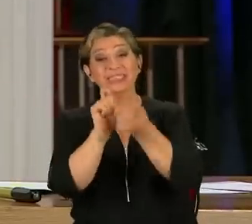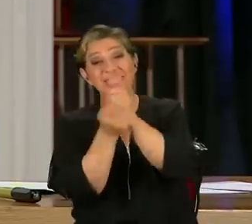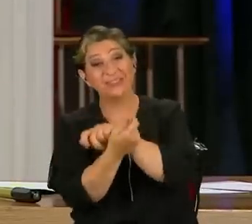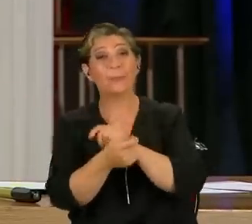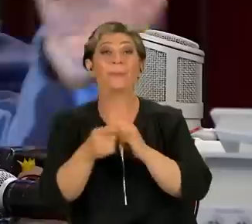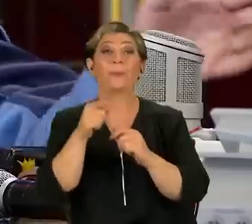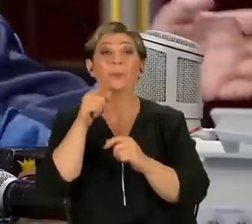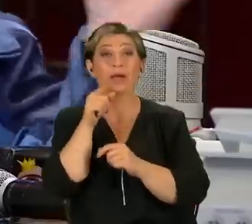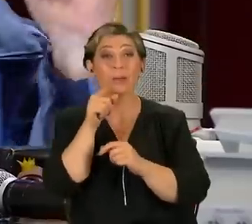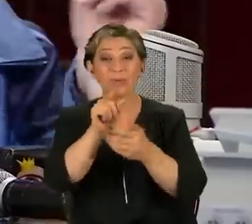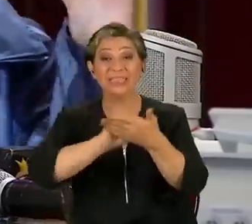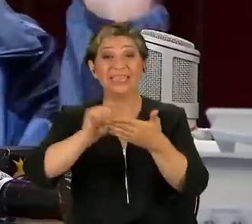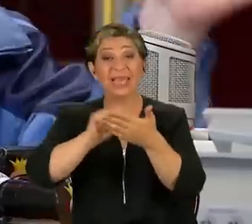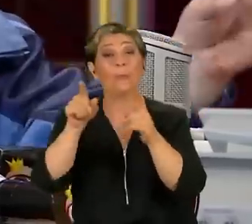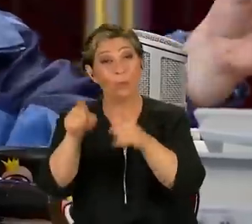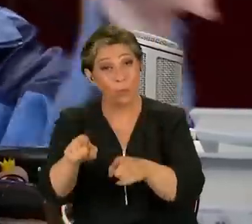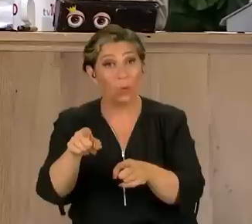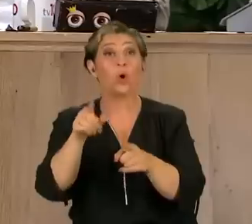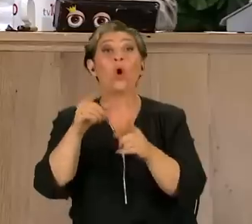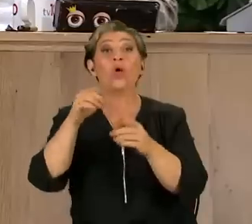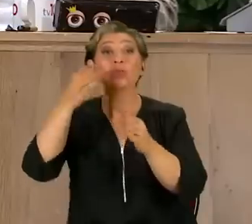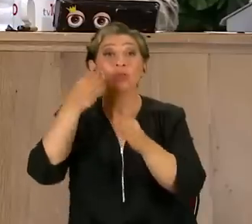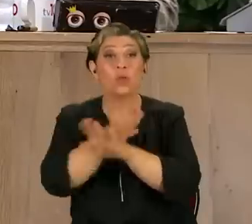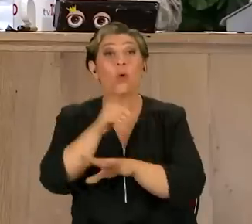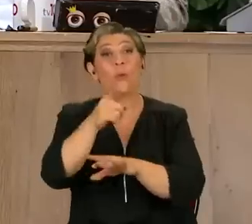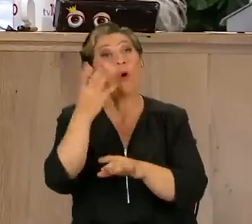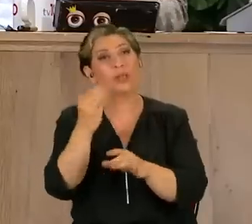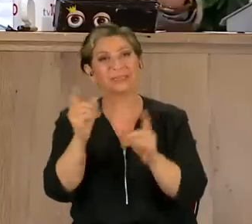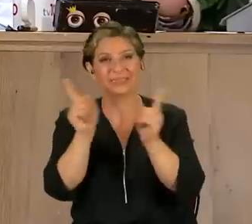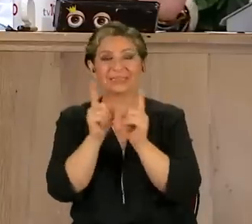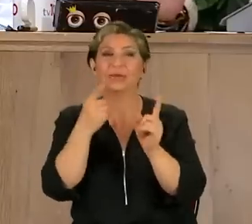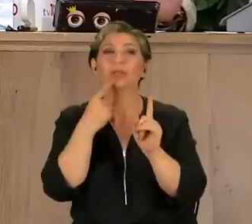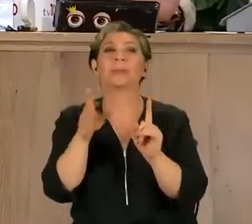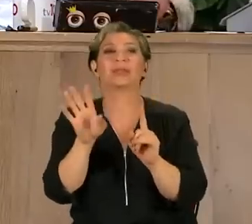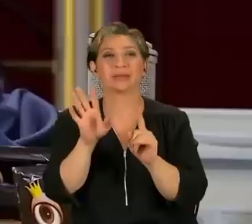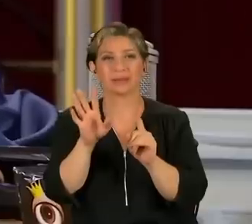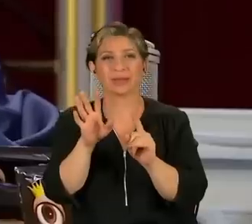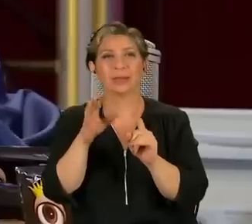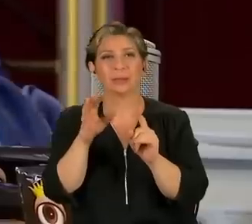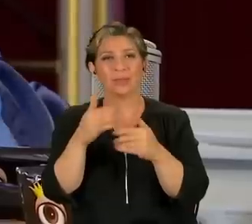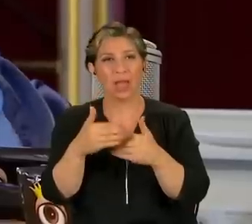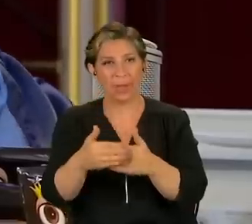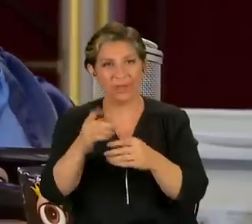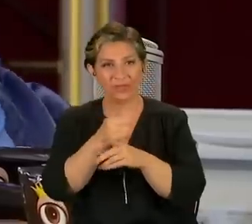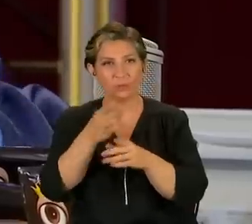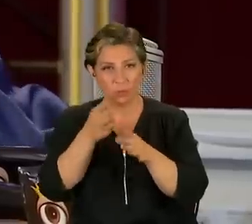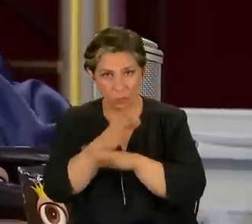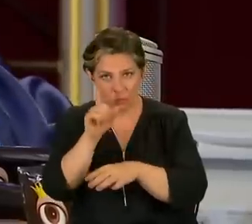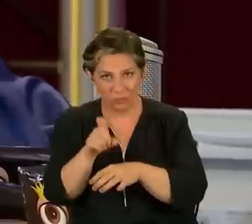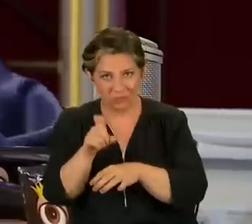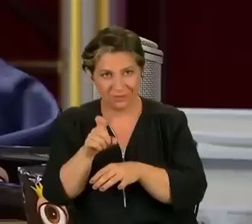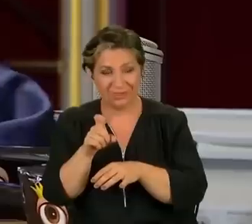çevirip burada yazan bu, özü bu olabilir. Öyle demedi, peki. Hamilelik bu, falan doğru mu?